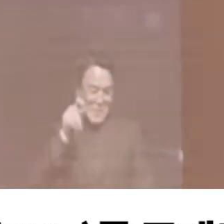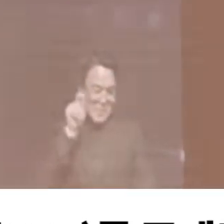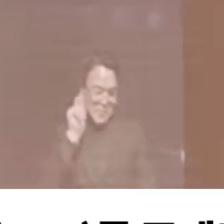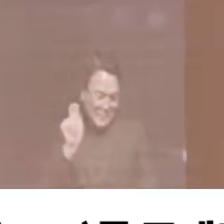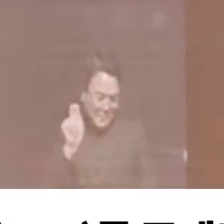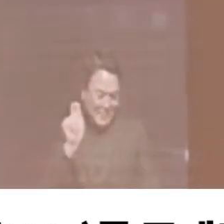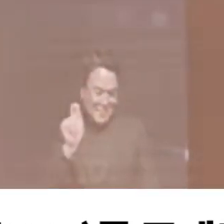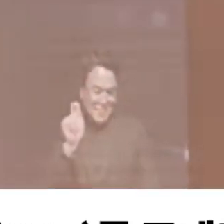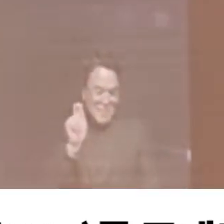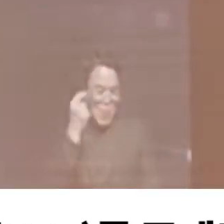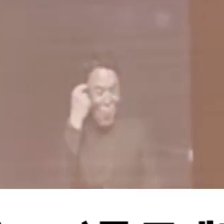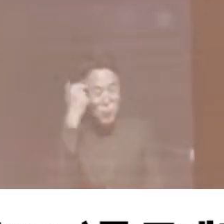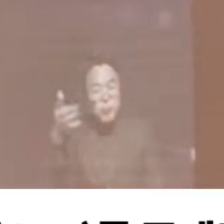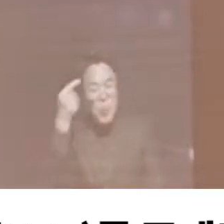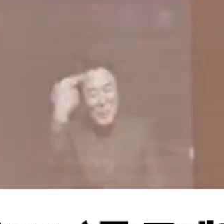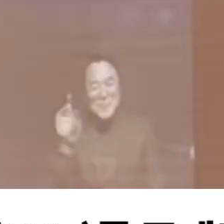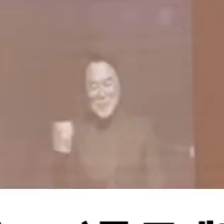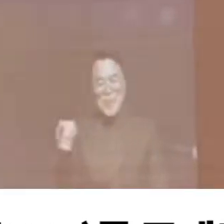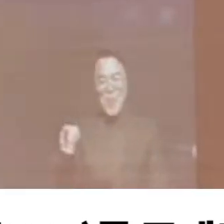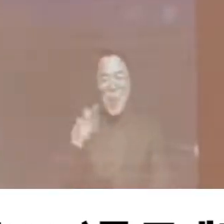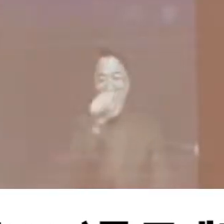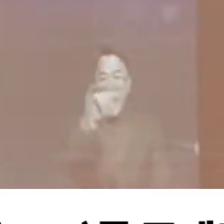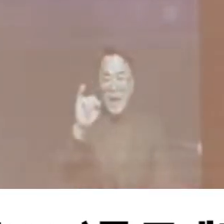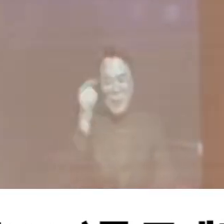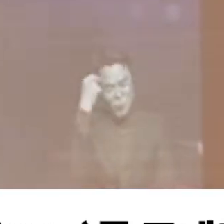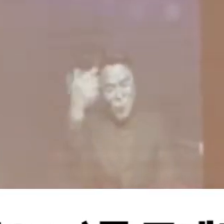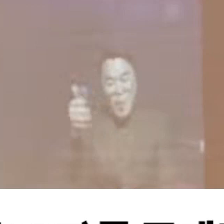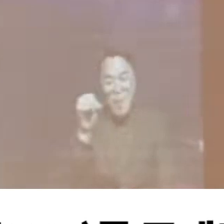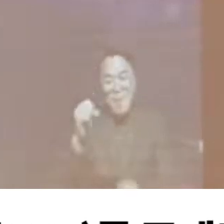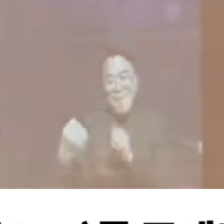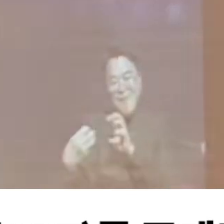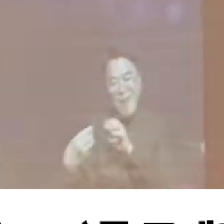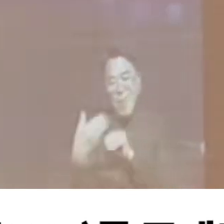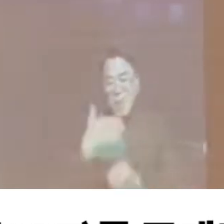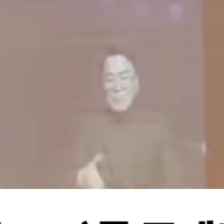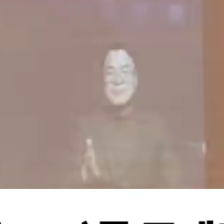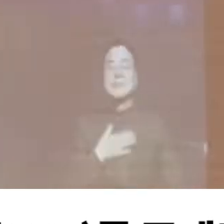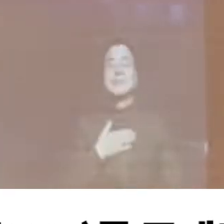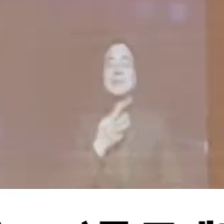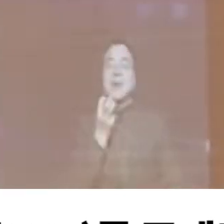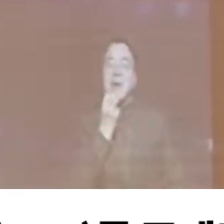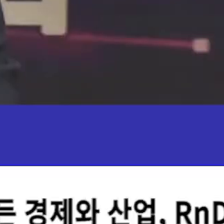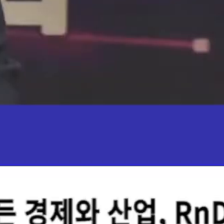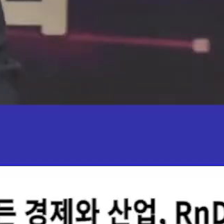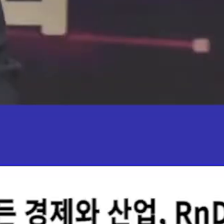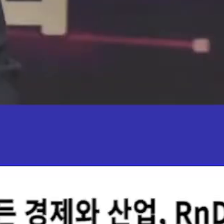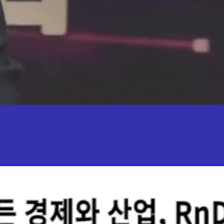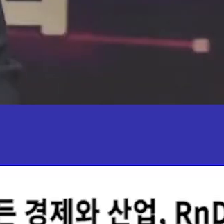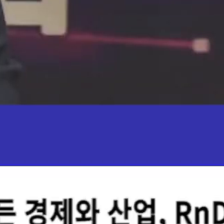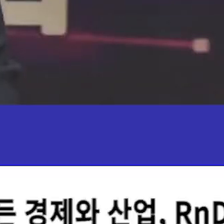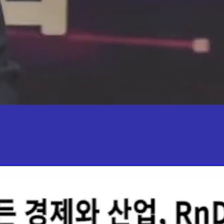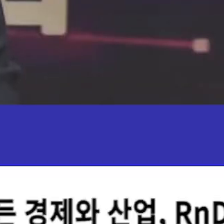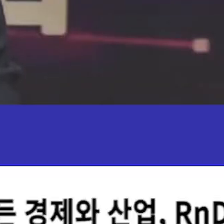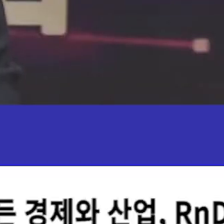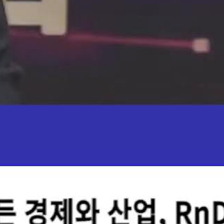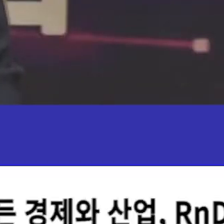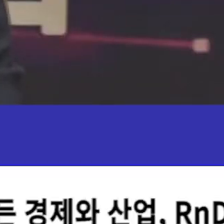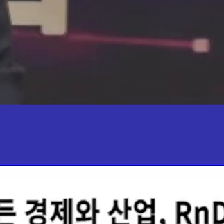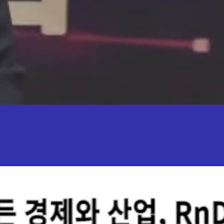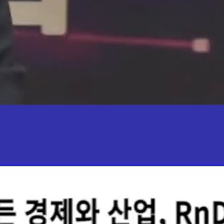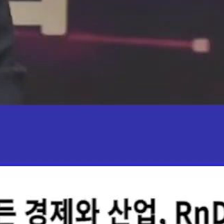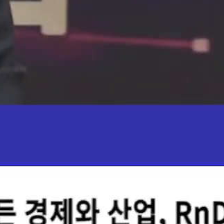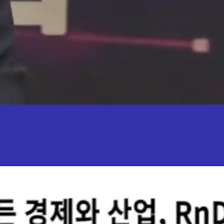GPT 시대의 변화와 기회라는 제목 아래 분야별 전문가들이 참여해 지식을 공유했습니다 1400만 인과 살군